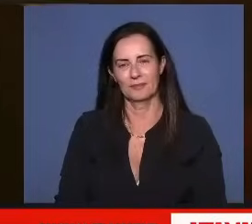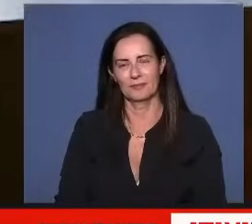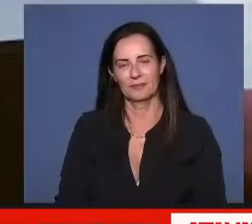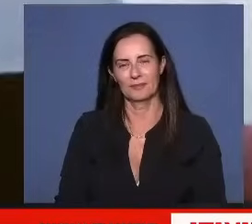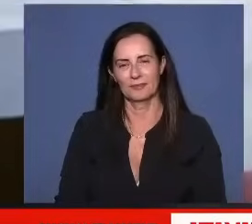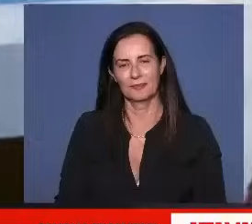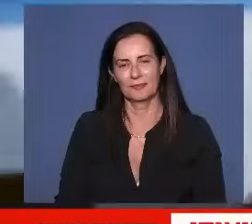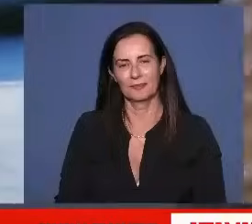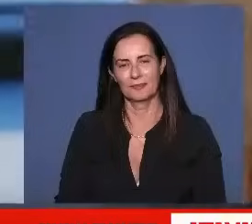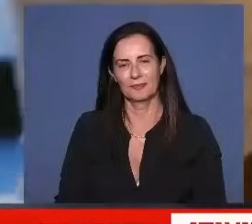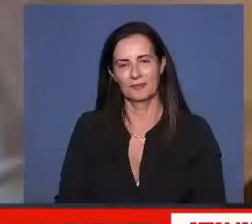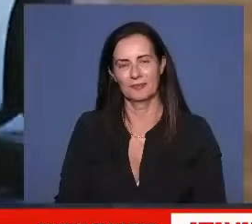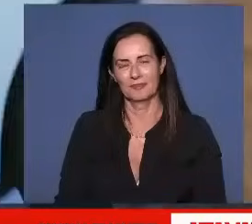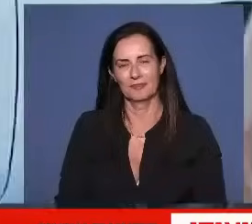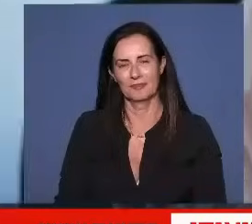מה?